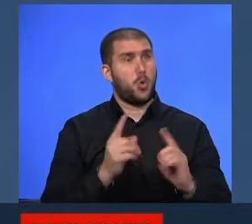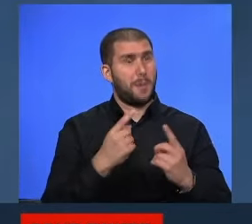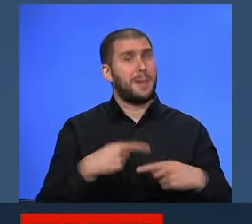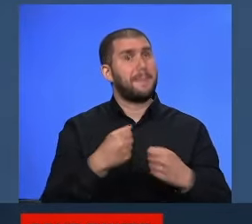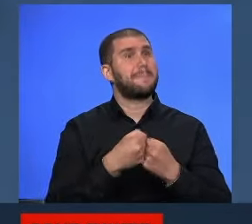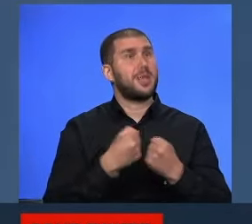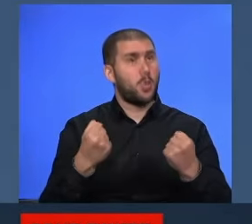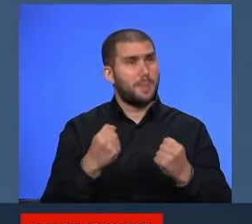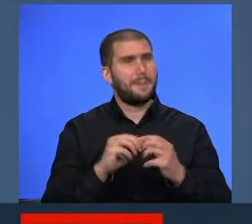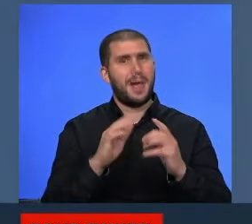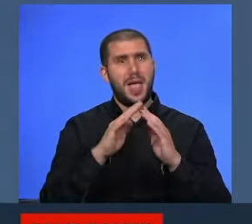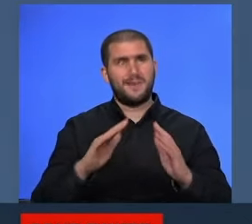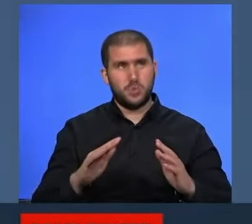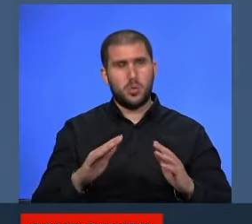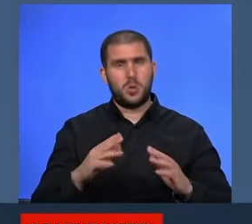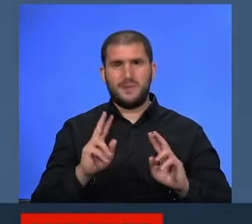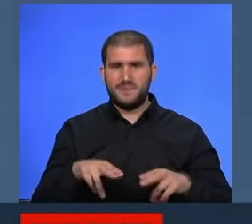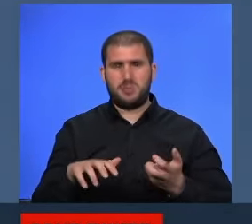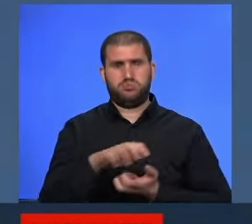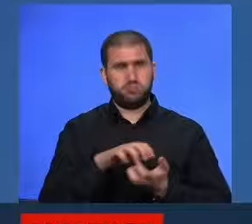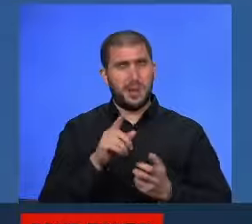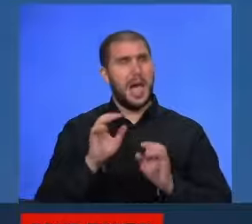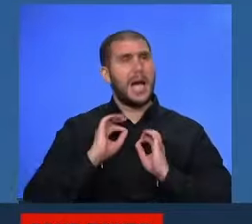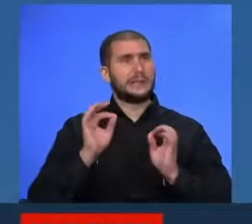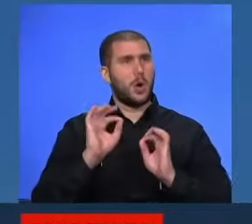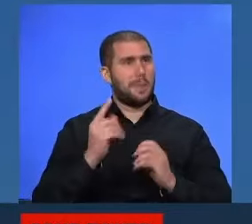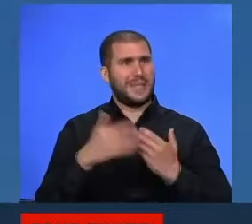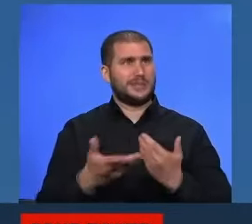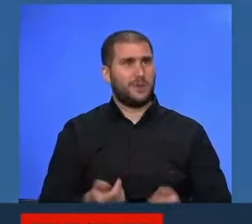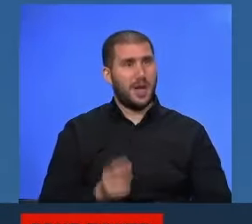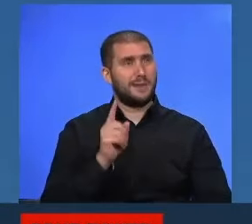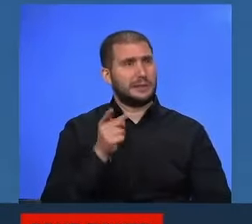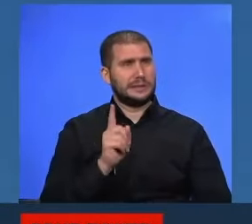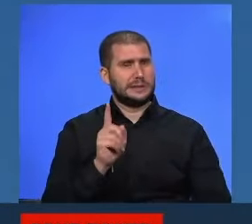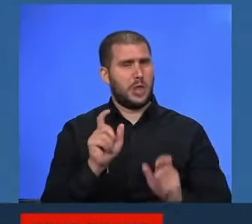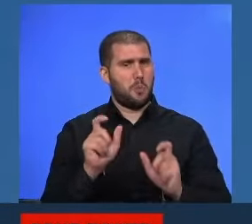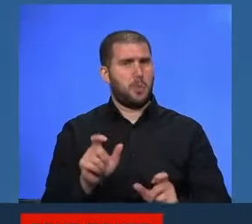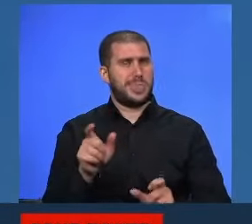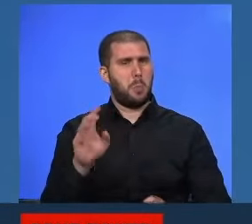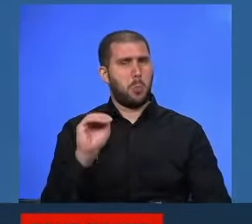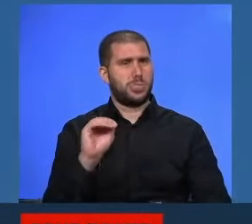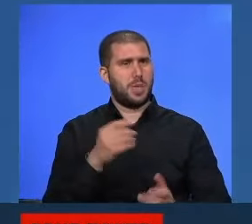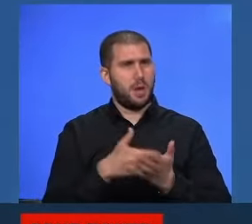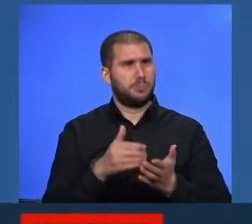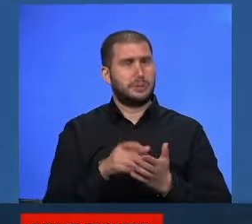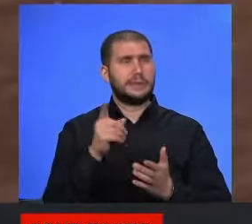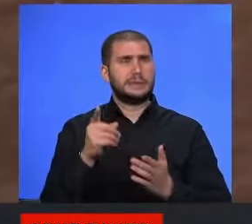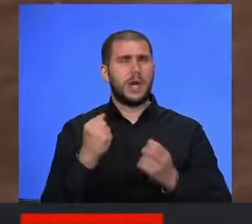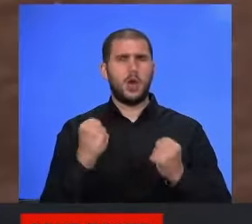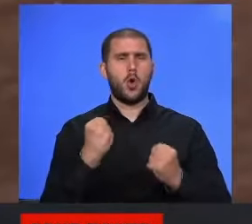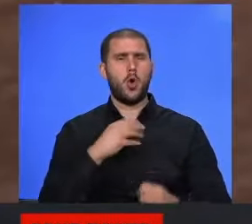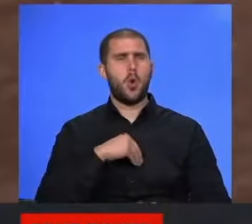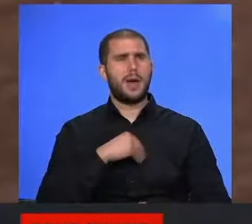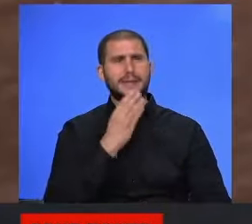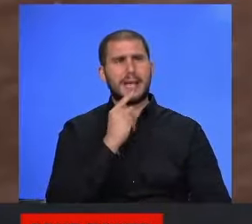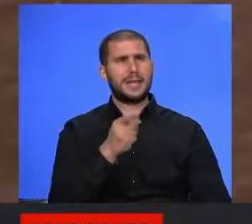מתוחים שחזית לבנון חמה מתמיד, האזעקות לא פוסקות, אבל זה לא יעצור את מונטנה. That's the Israeli spirit. Israelis,